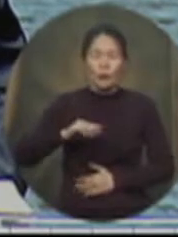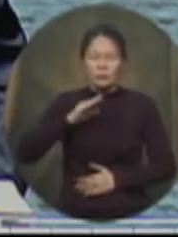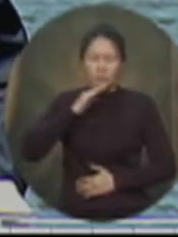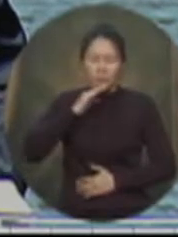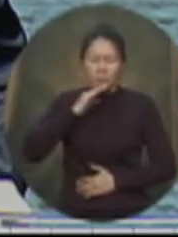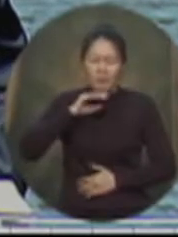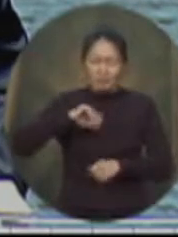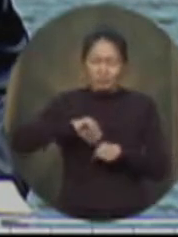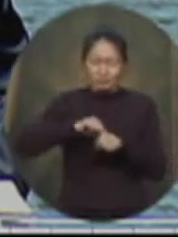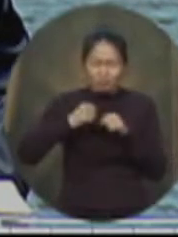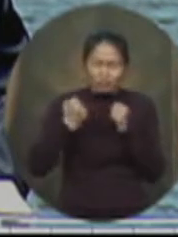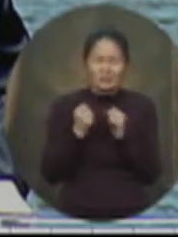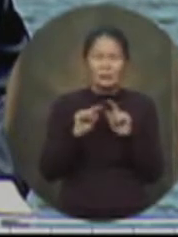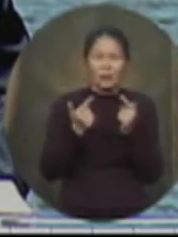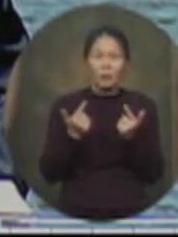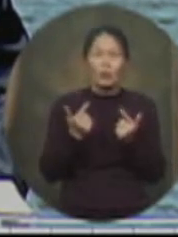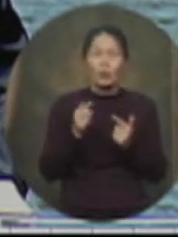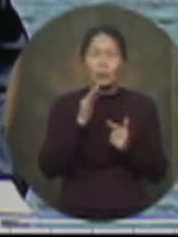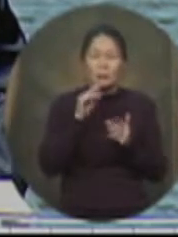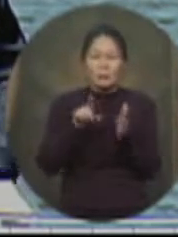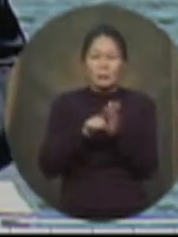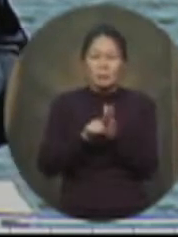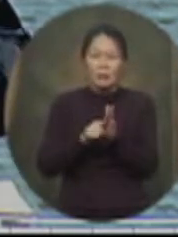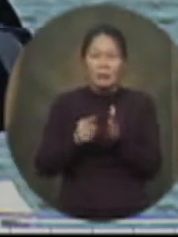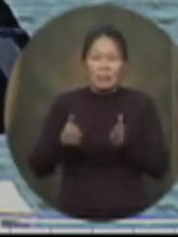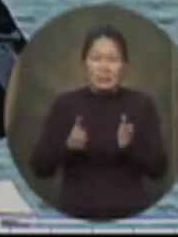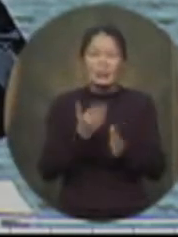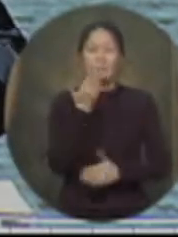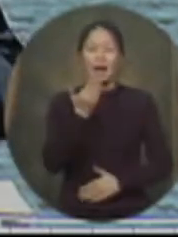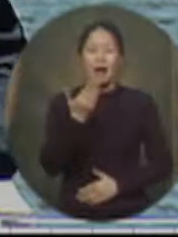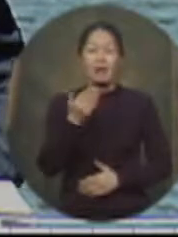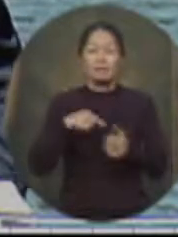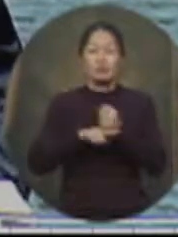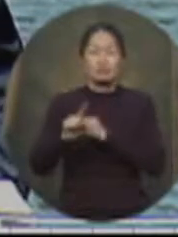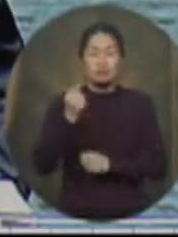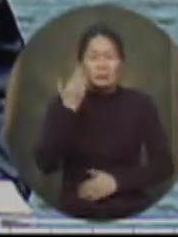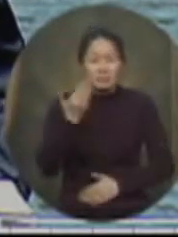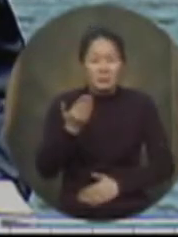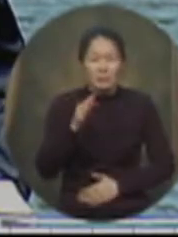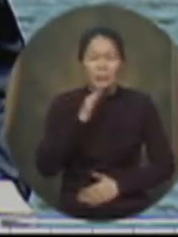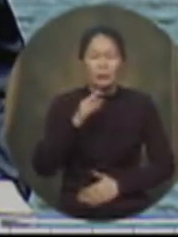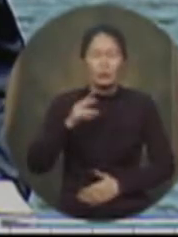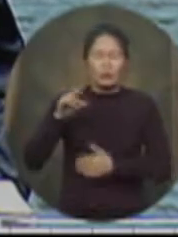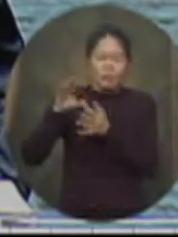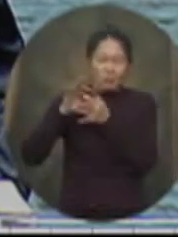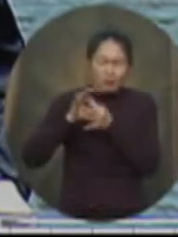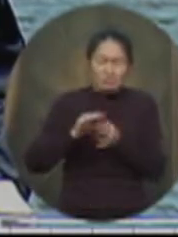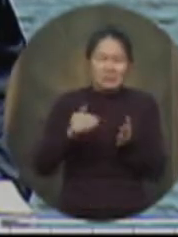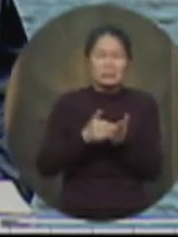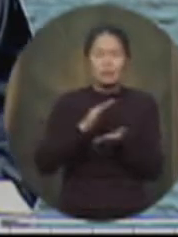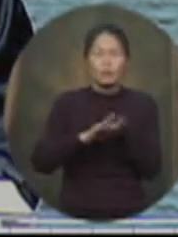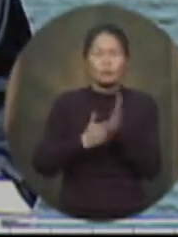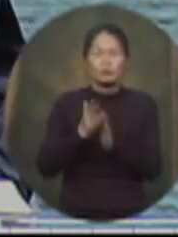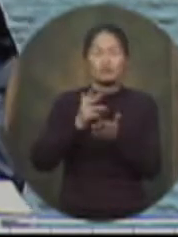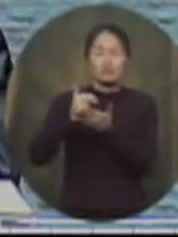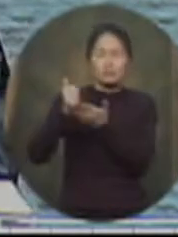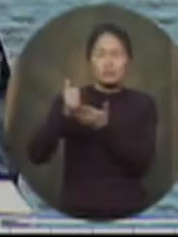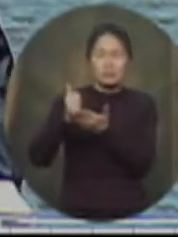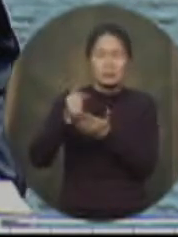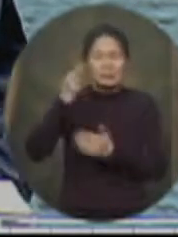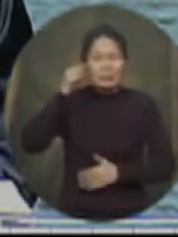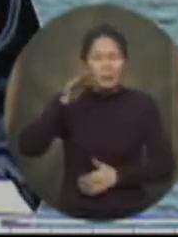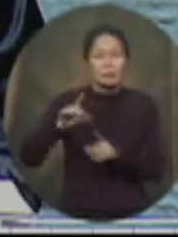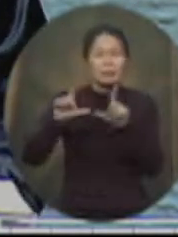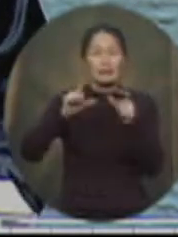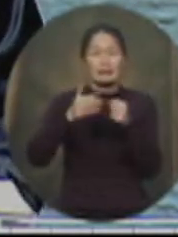믿음이 길을 같습니까 그는 끊임없이 주님을 사모하며 살았어 빌립보서 3장